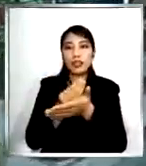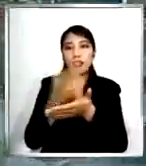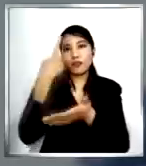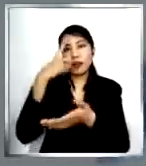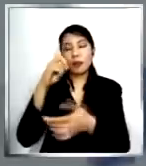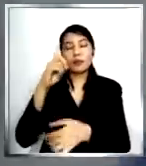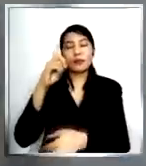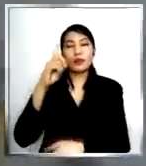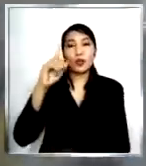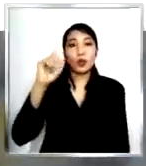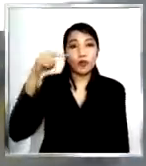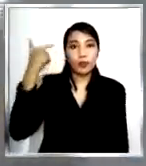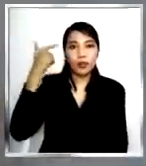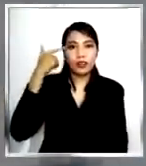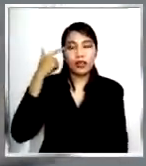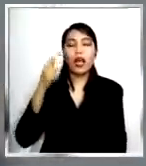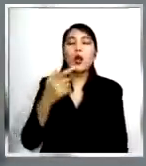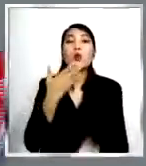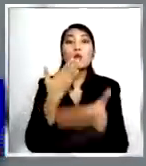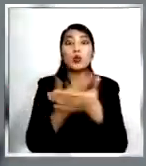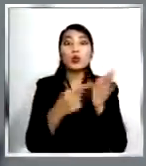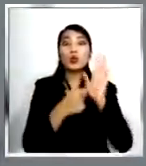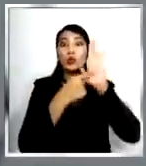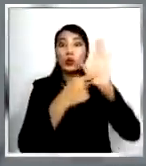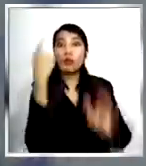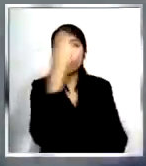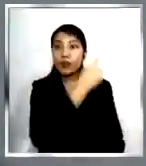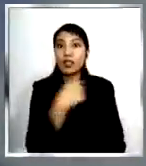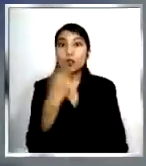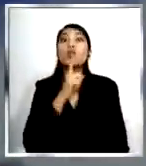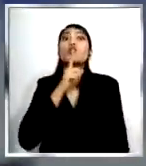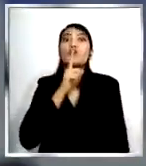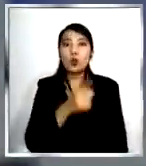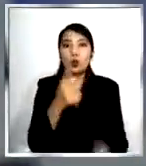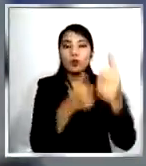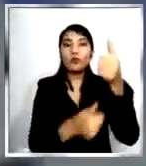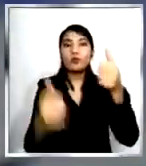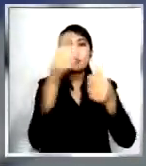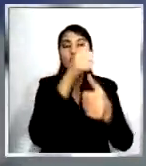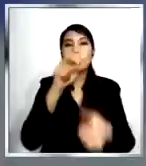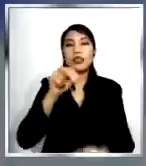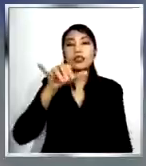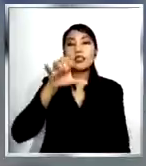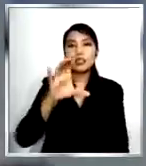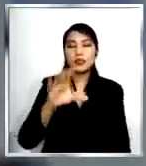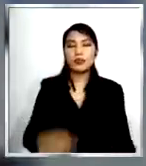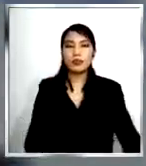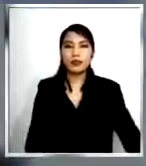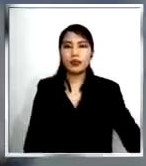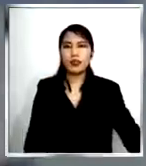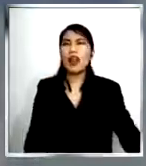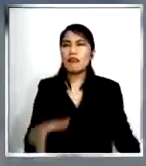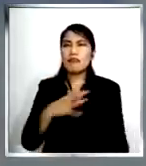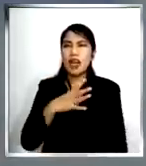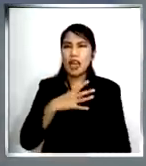chairman. Eh sabi ko nga sa artista noon, sige, ayaw mo lang malaki mukha, pati alam nila na kayo. Na ako po ang chairman ng